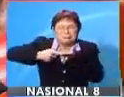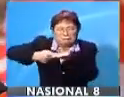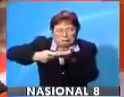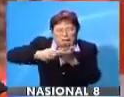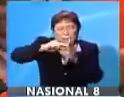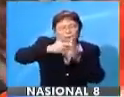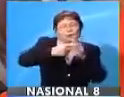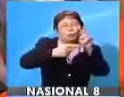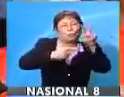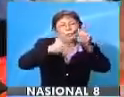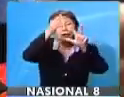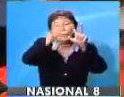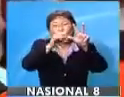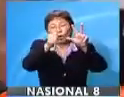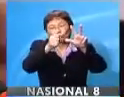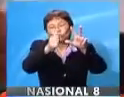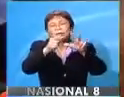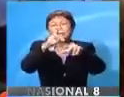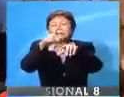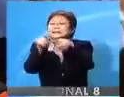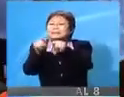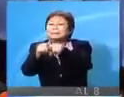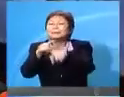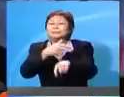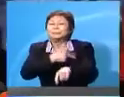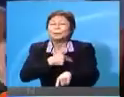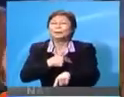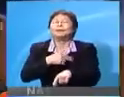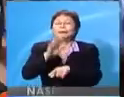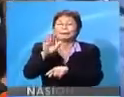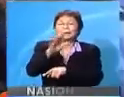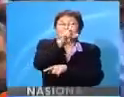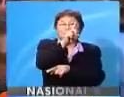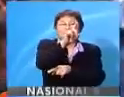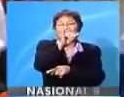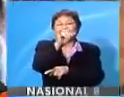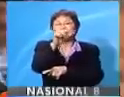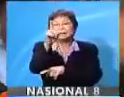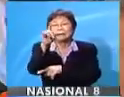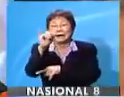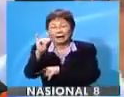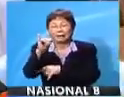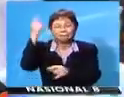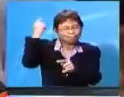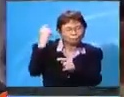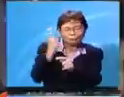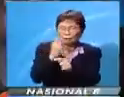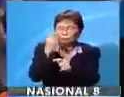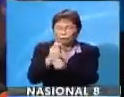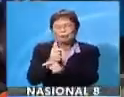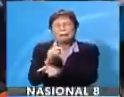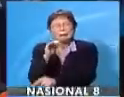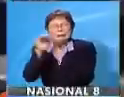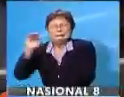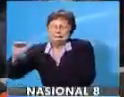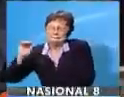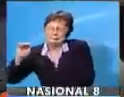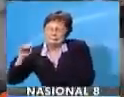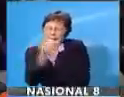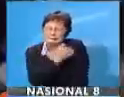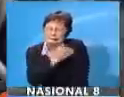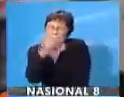23 Oktober lalu, juga di Jakarta, Biro Belia di MDI mengambil ketetapan bersama untuk mendesak kerajaan